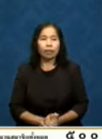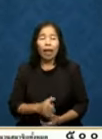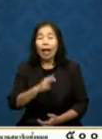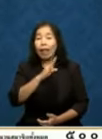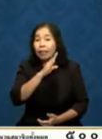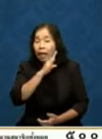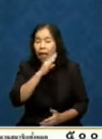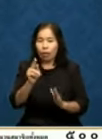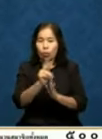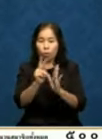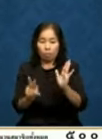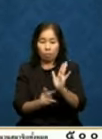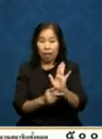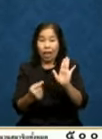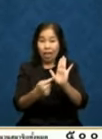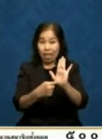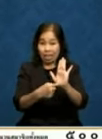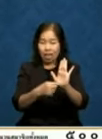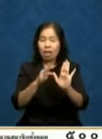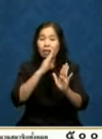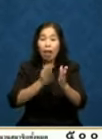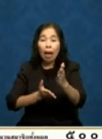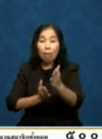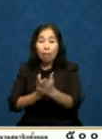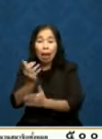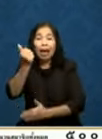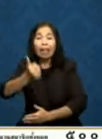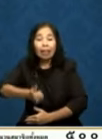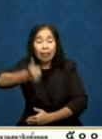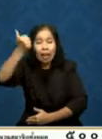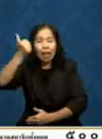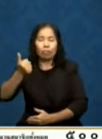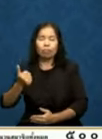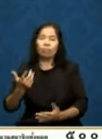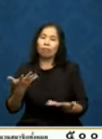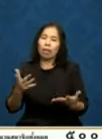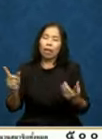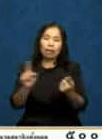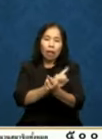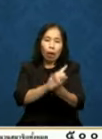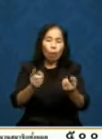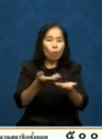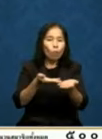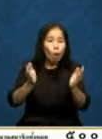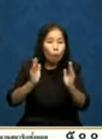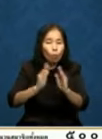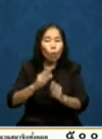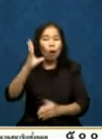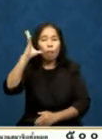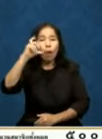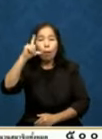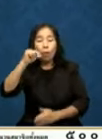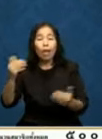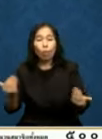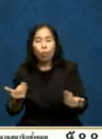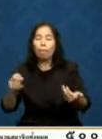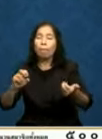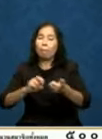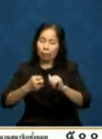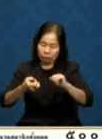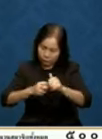ฎหมายฉบับนี้ผ่านออกไปนั้นสังคมครอบครัวระหว่างพ่อแม่ลูกนั้นจะมีปัญหาอย่